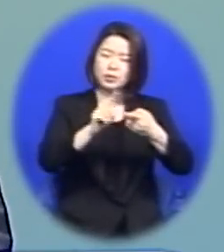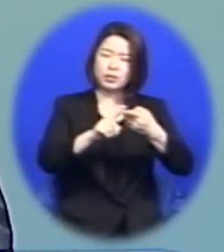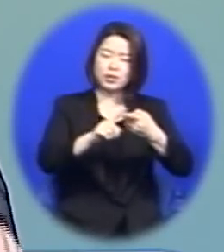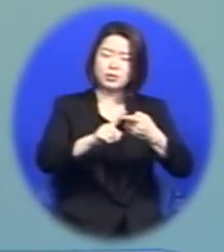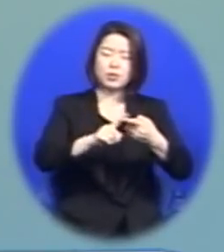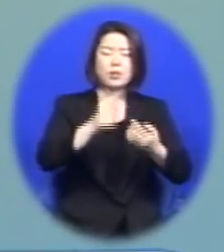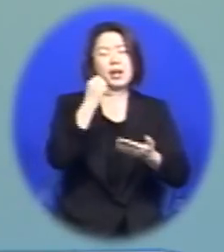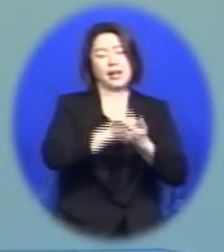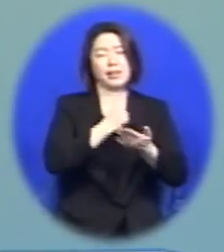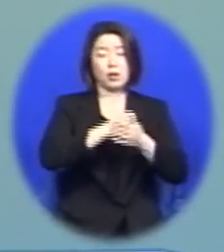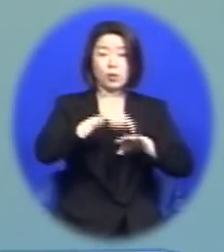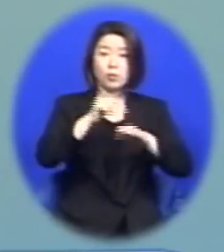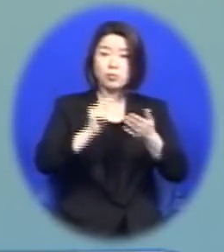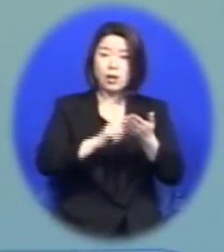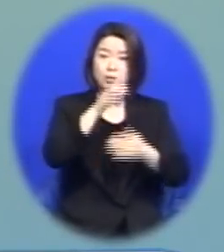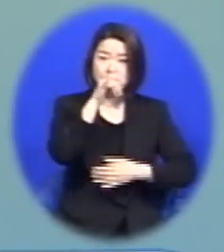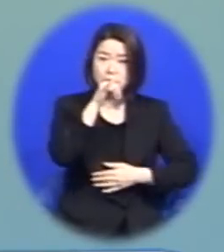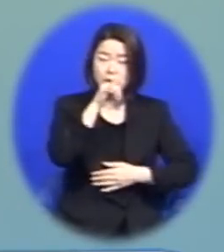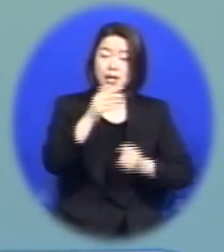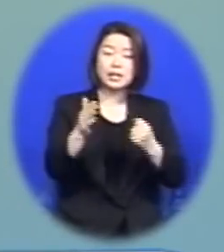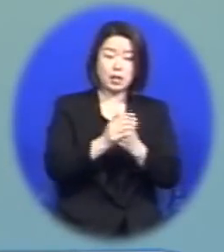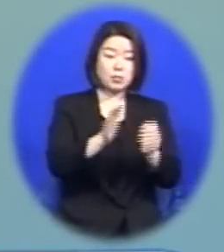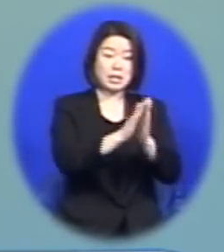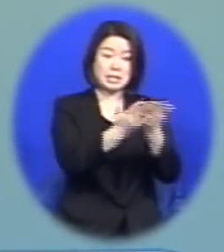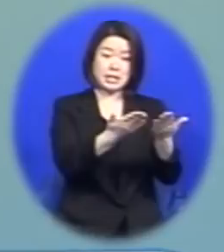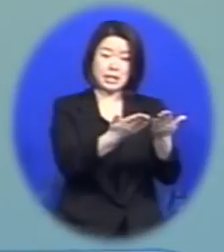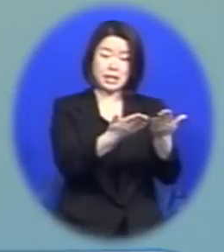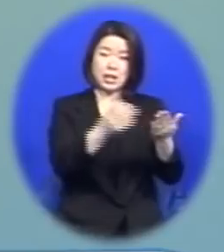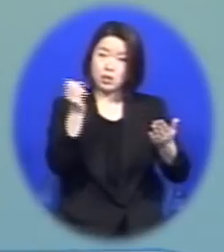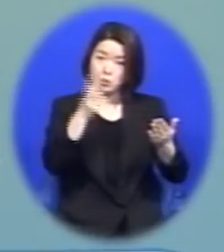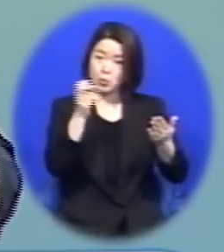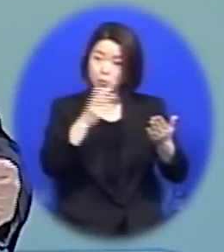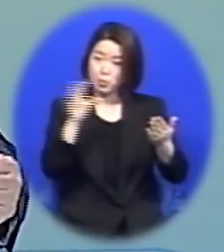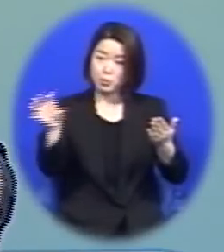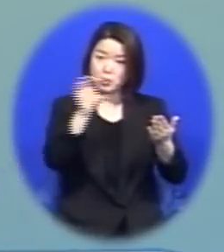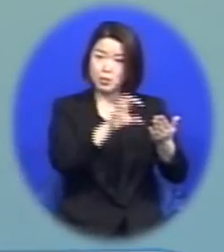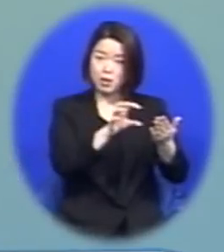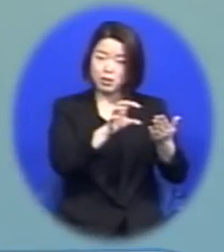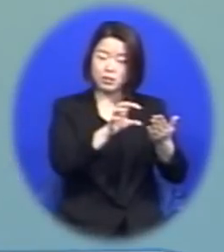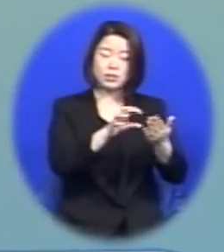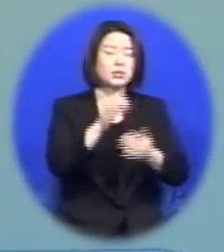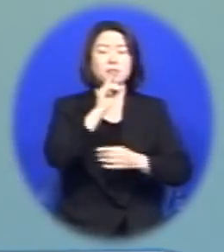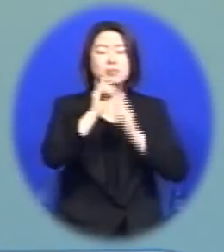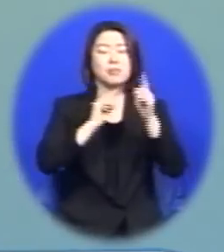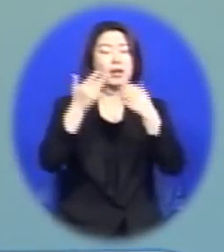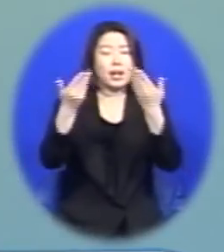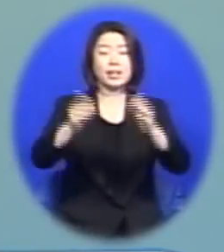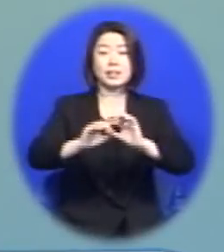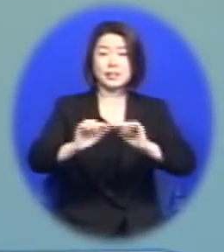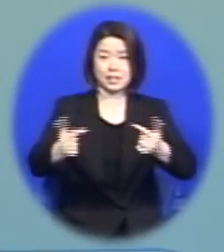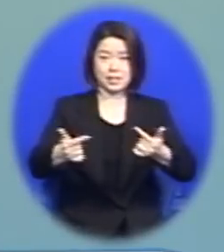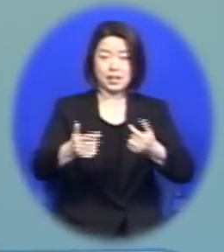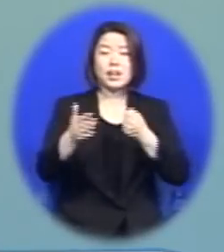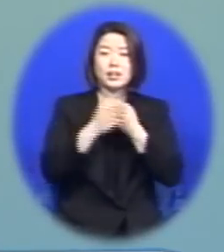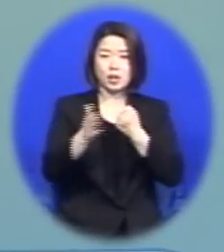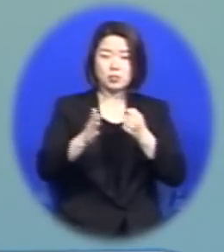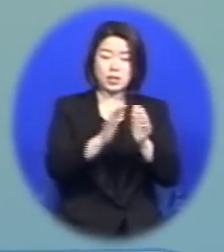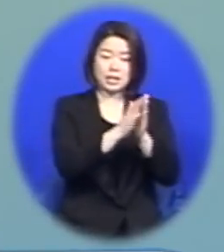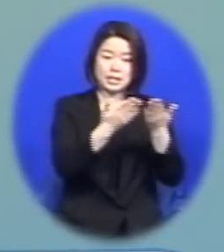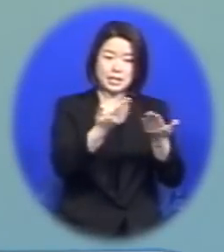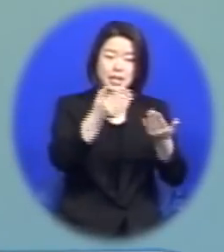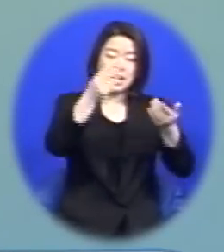있는 내용은 가능 않은 중보 가지 않으려고 생각합니다 여러분이 이 책을 같이 읽으시면서 말씀을